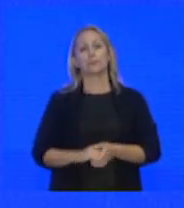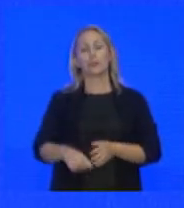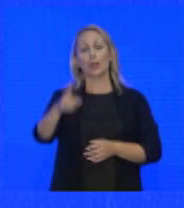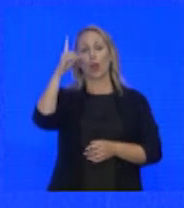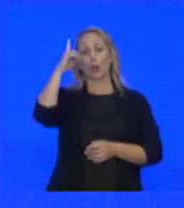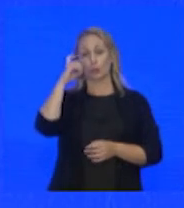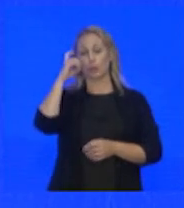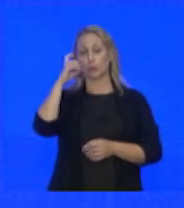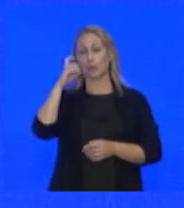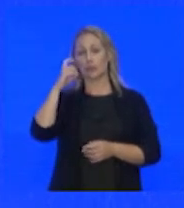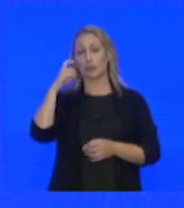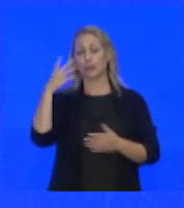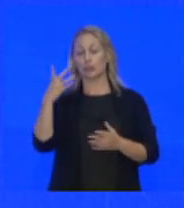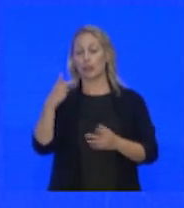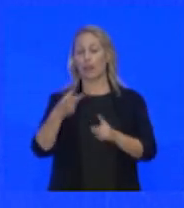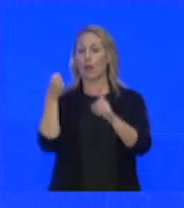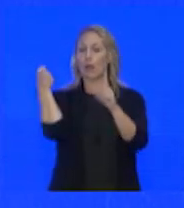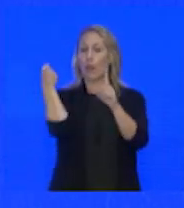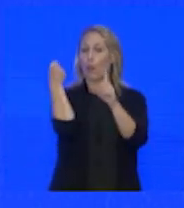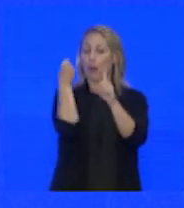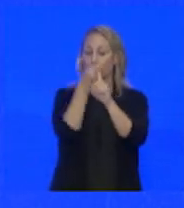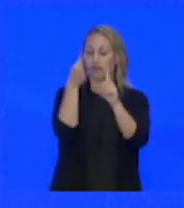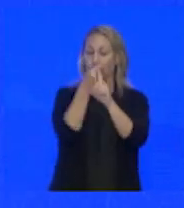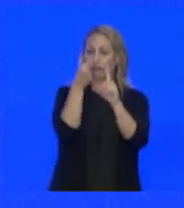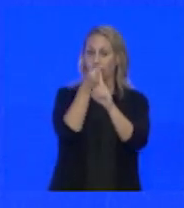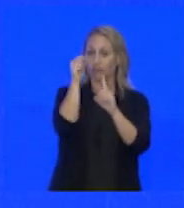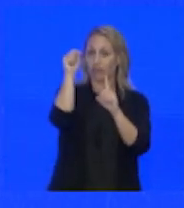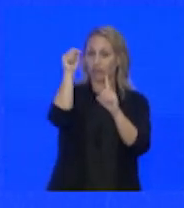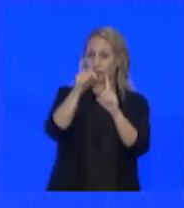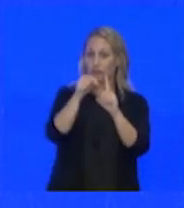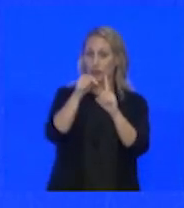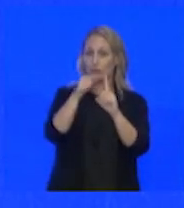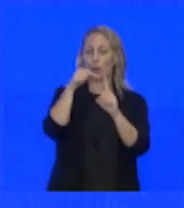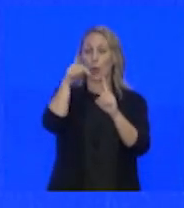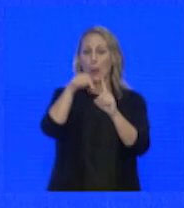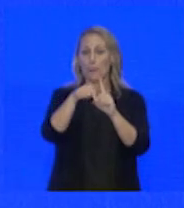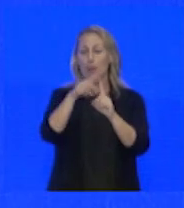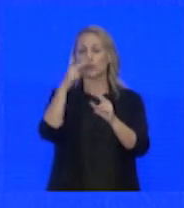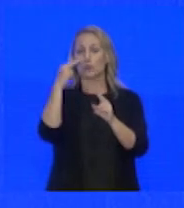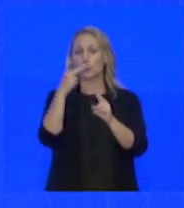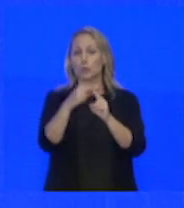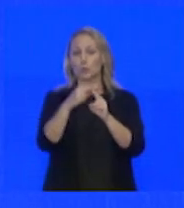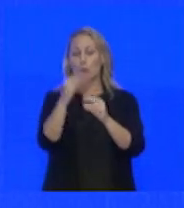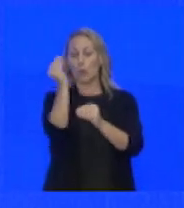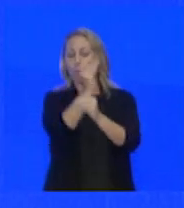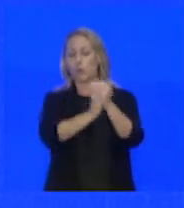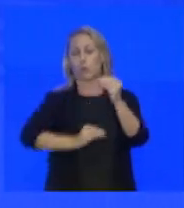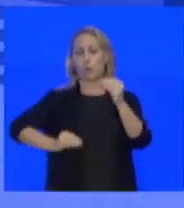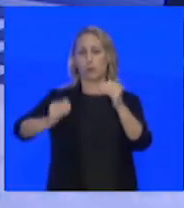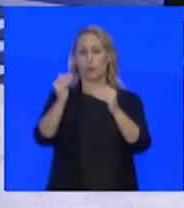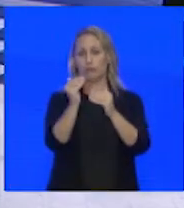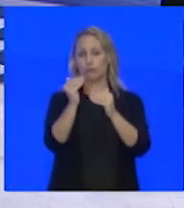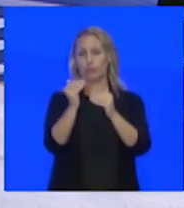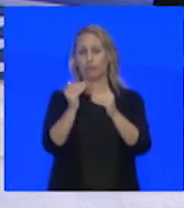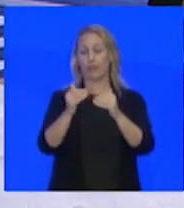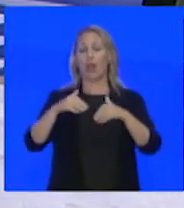Γνωρίζομεν ότι ο αγών μας ούτως είναι εκτάκτος δυσχερής.